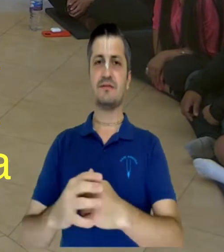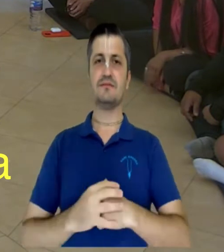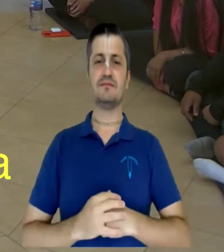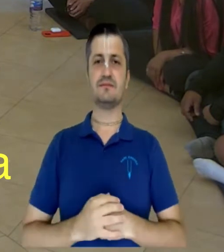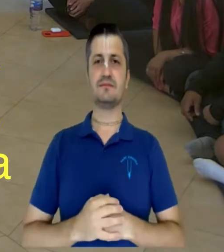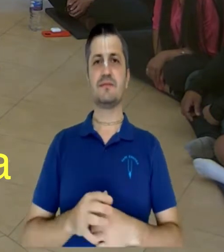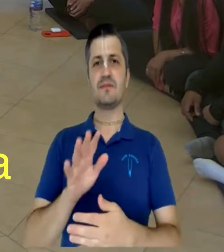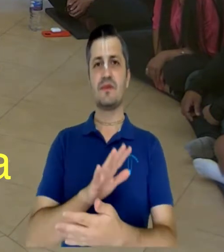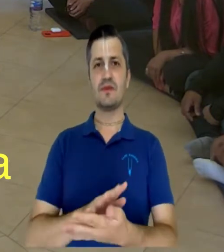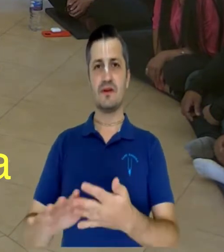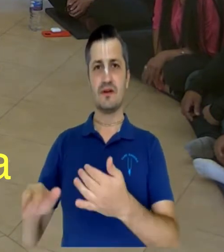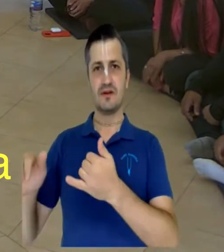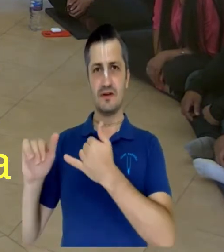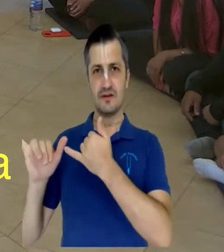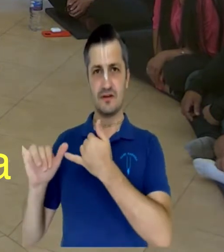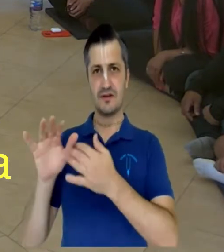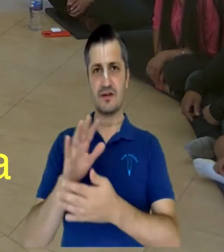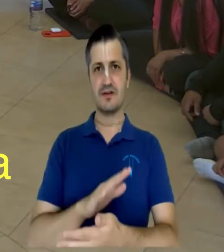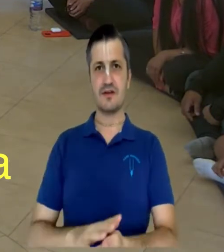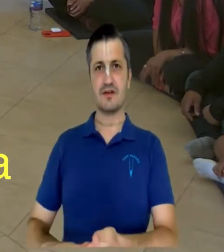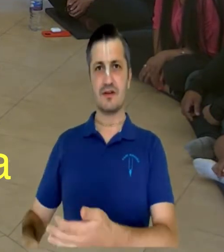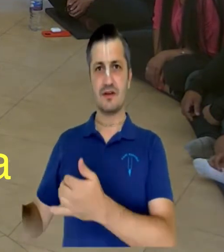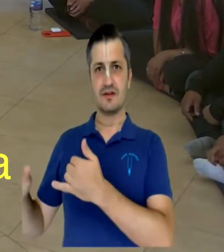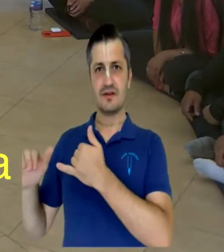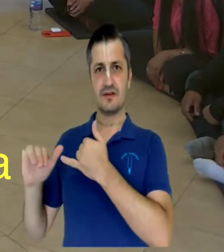Krishna, Hare Krishna,